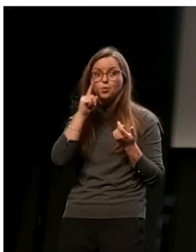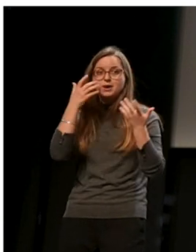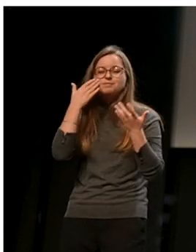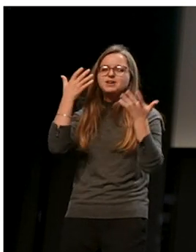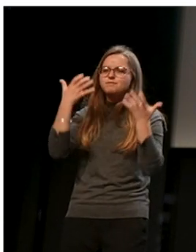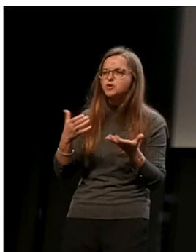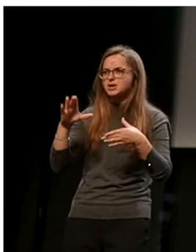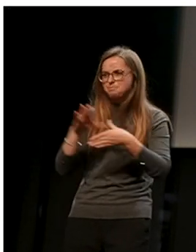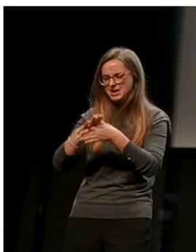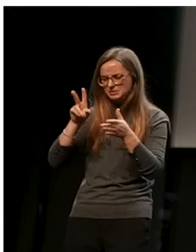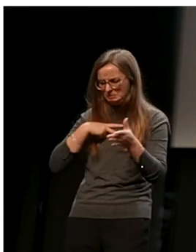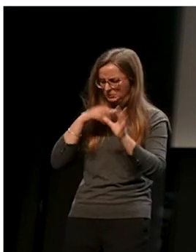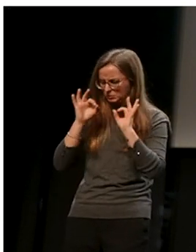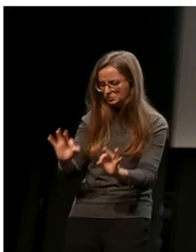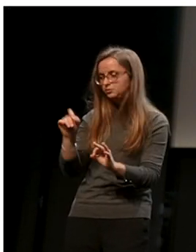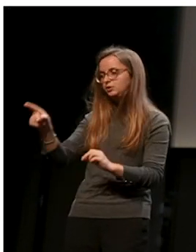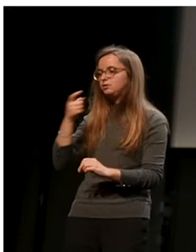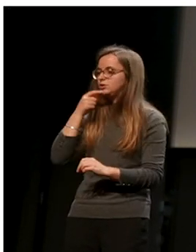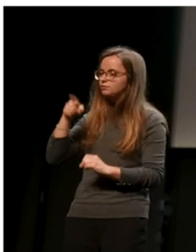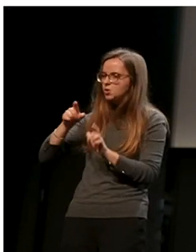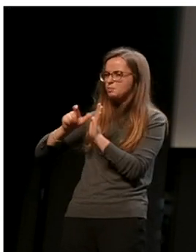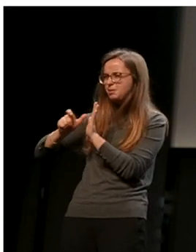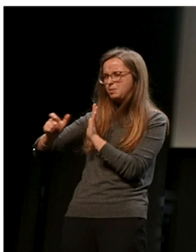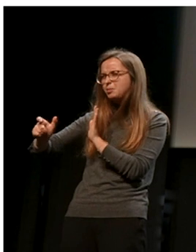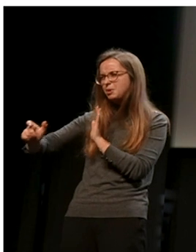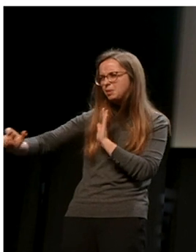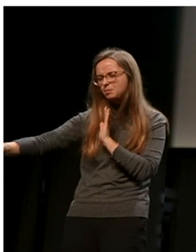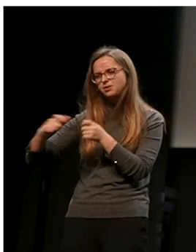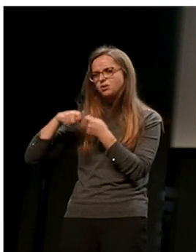exactement ce qu'on veut, ça va être beaucoup plus long au final